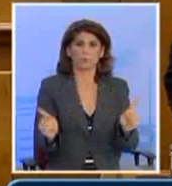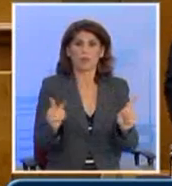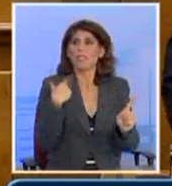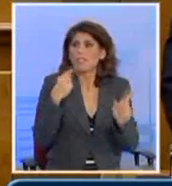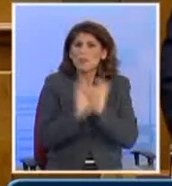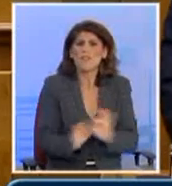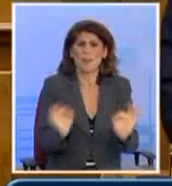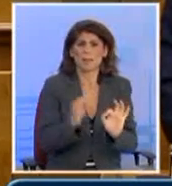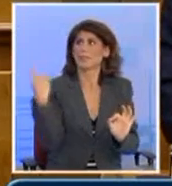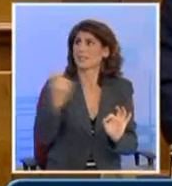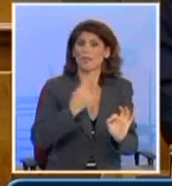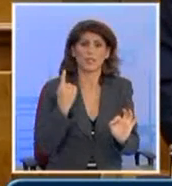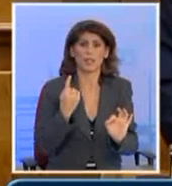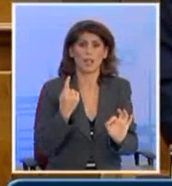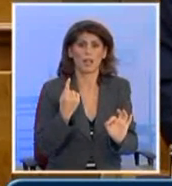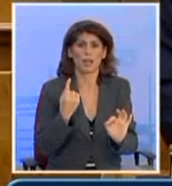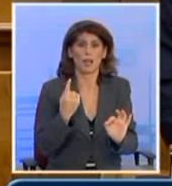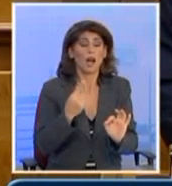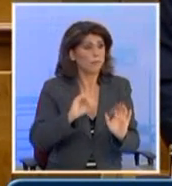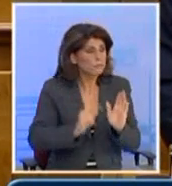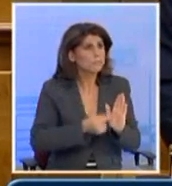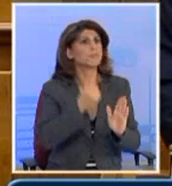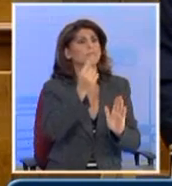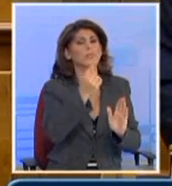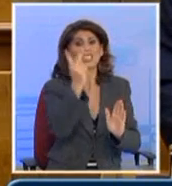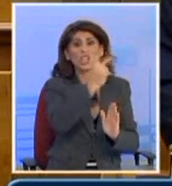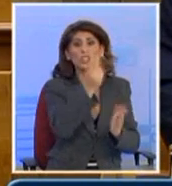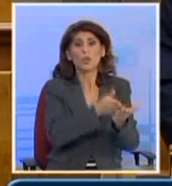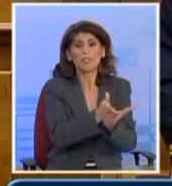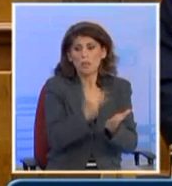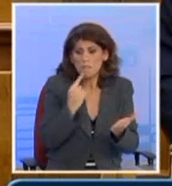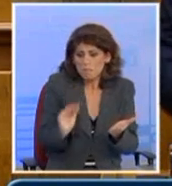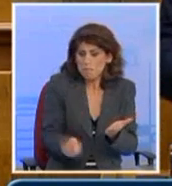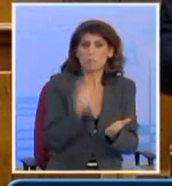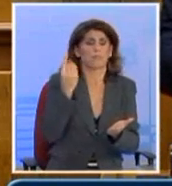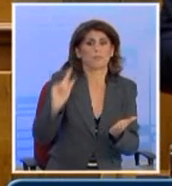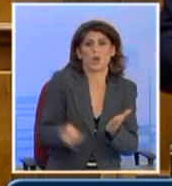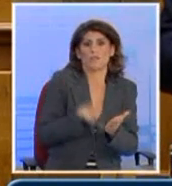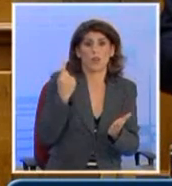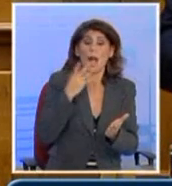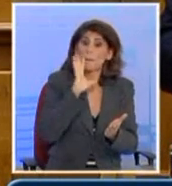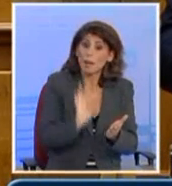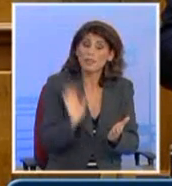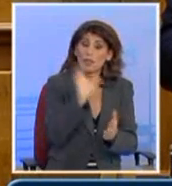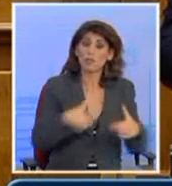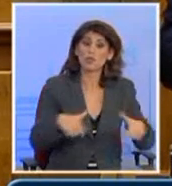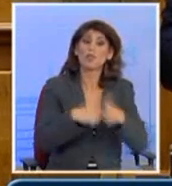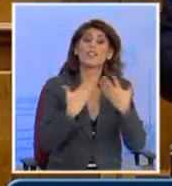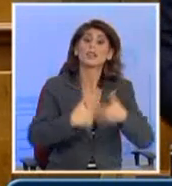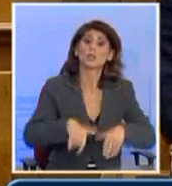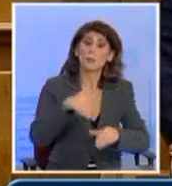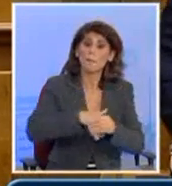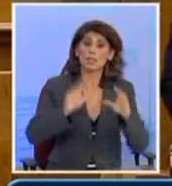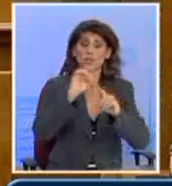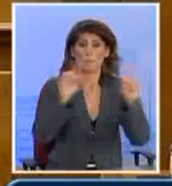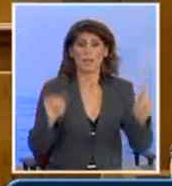συνθήκες, από το πρωτογενές ευρωπαϊκό κοινοτικό δίκαιο. Πράγματι η Ευρωζώνη δεν λειτουργεί μέσα στο πλαίσιο